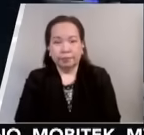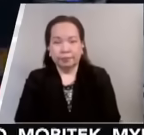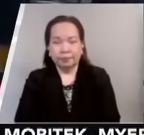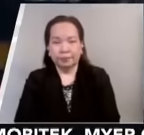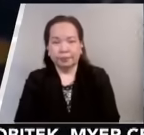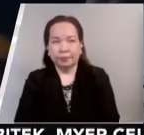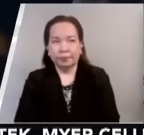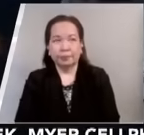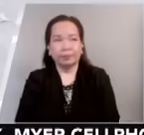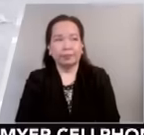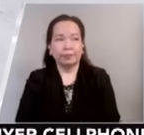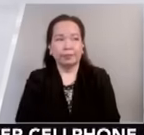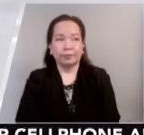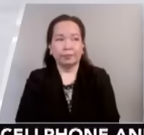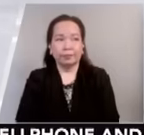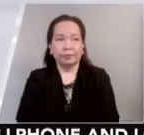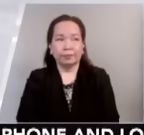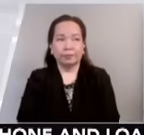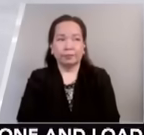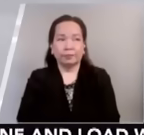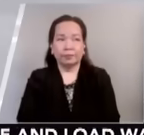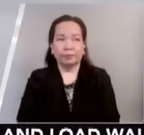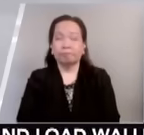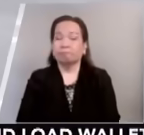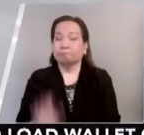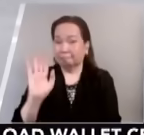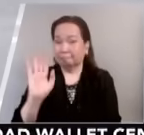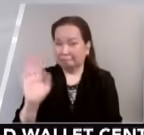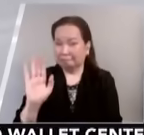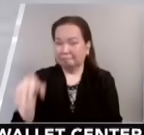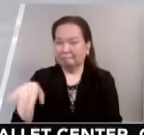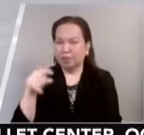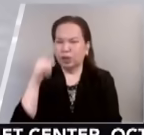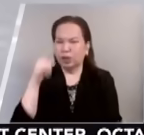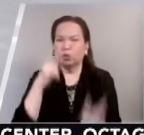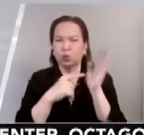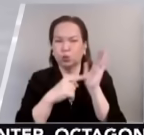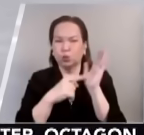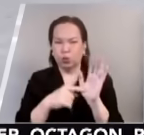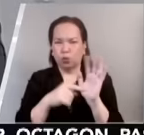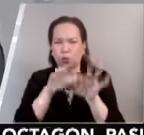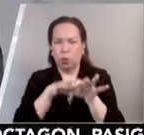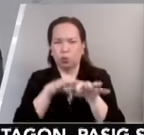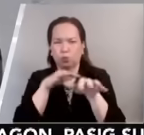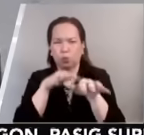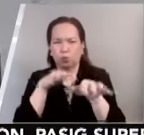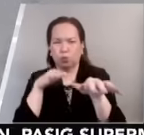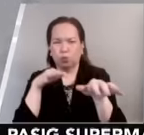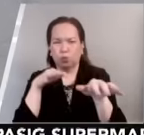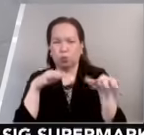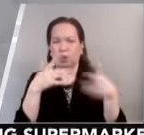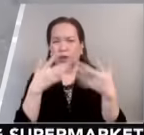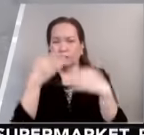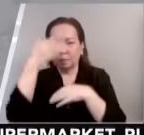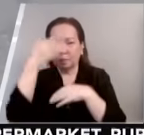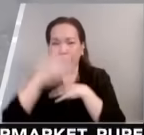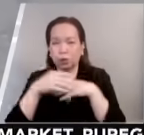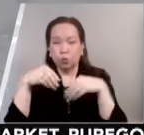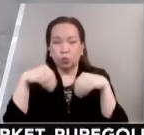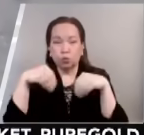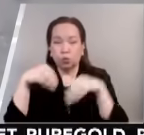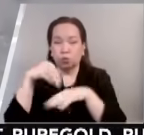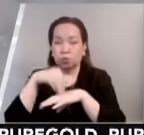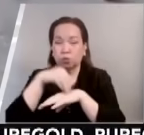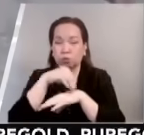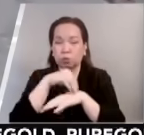kulong Ivan ipapakita muna namin sa inyo itong build up ng traffic sa harap ng mga tindahan ng paputok dito sa bucaue ang